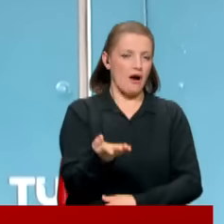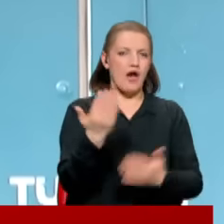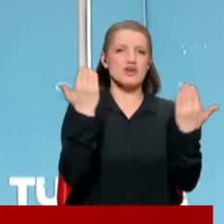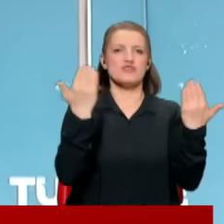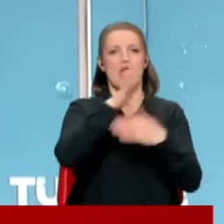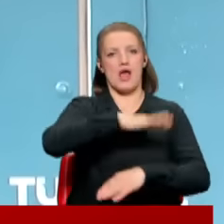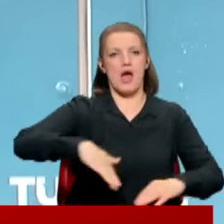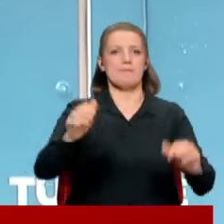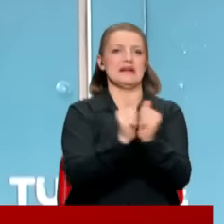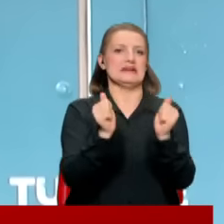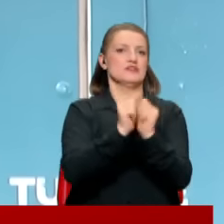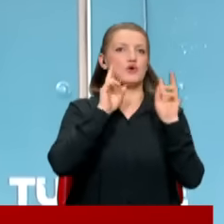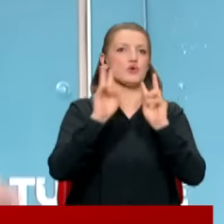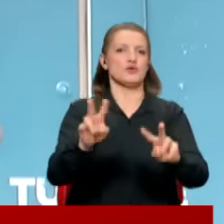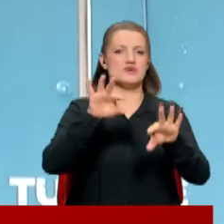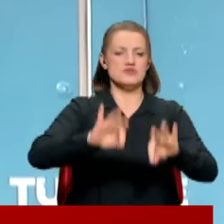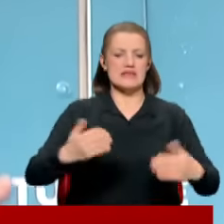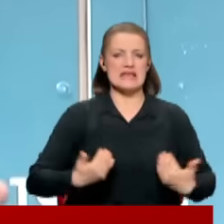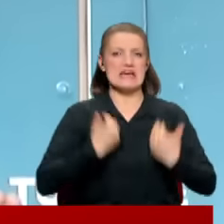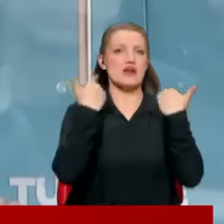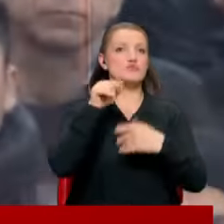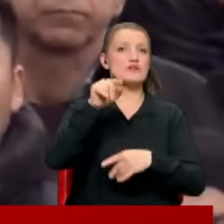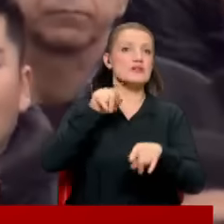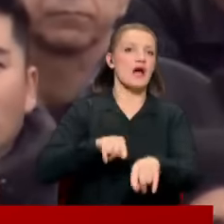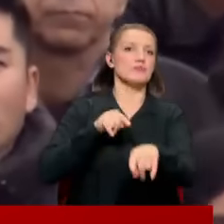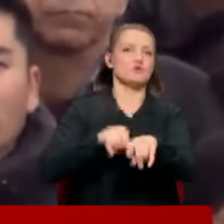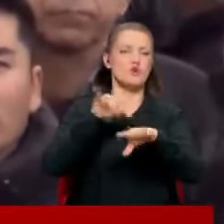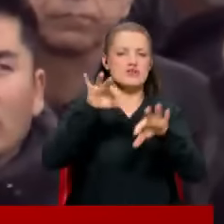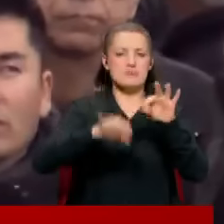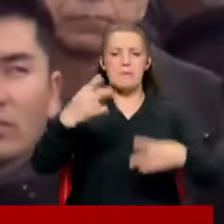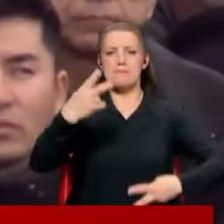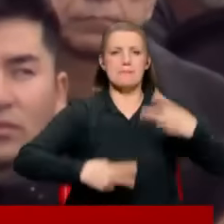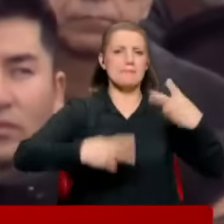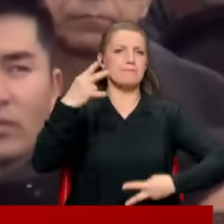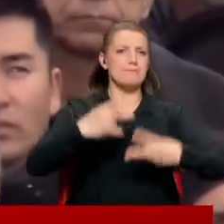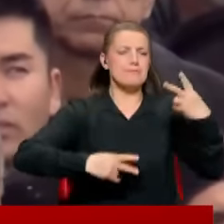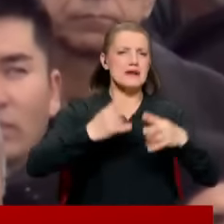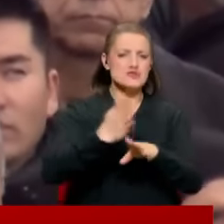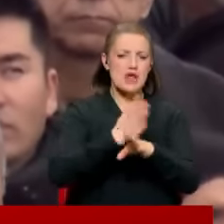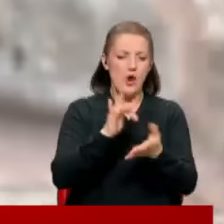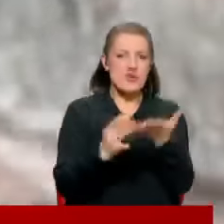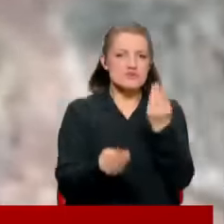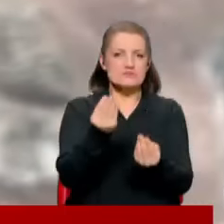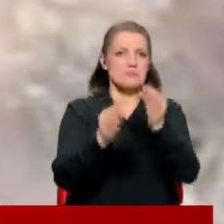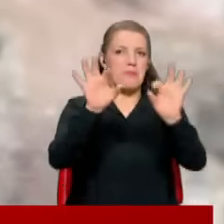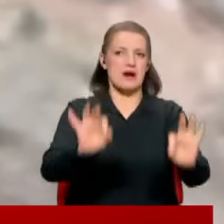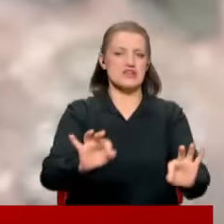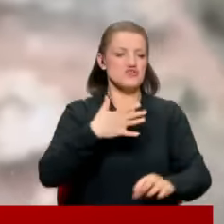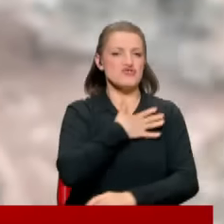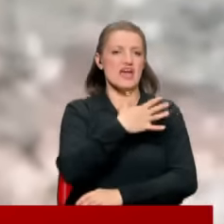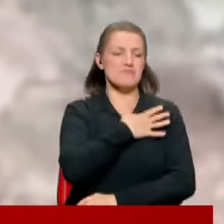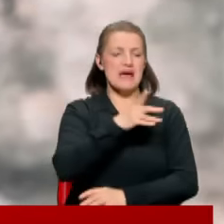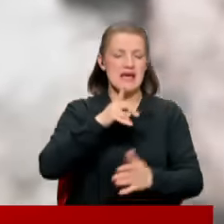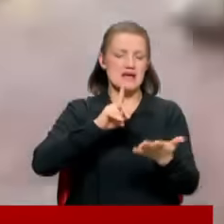hep birlikte göreceğiz. Şu anda yargı bunları takip ediyor. Şimdiden bazı emareleri ortaya çıkmaya başladı. Sadece CHP